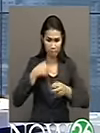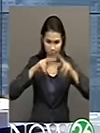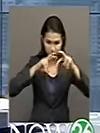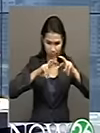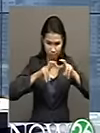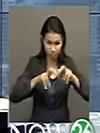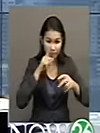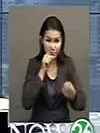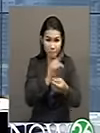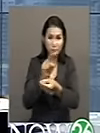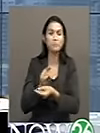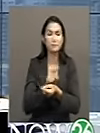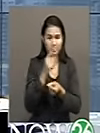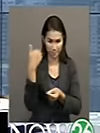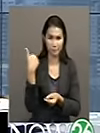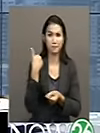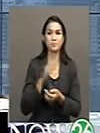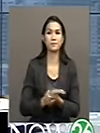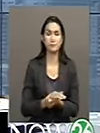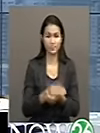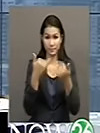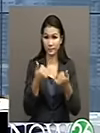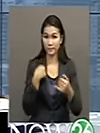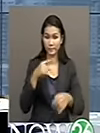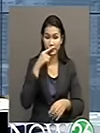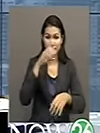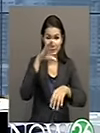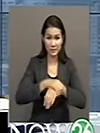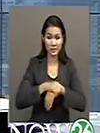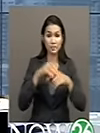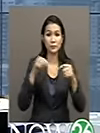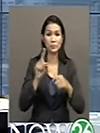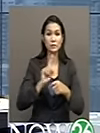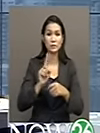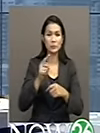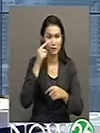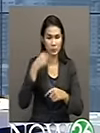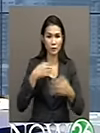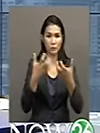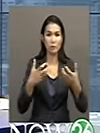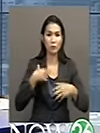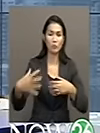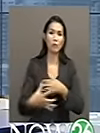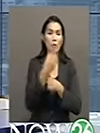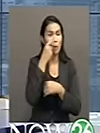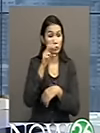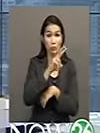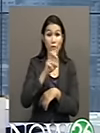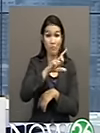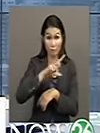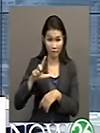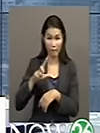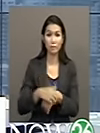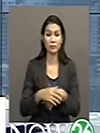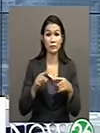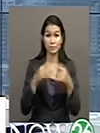แล้วก็มีการแถลงข่าวอย่างเป็นทางการด้วยครับ ค่ะก็ไปจับกุมเพิ่มเติมได้นะคะขยายผลยึดทรัพย์ได้กว่า200ล้านบาททีเดียวค่ะ